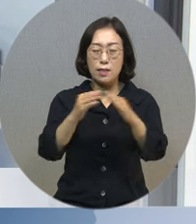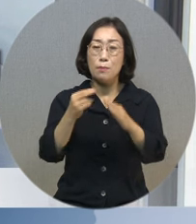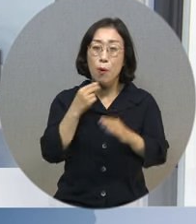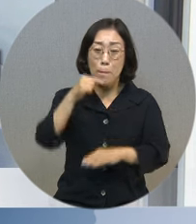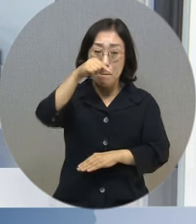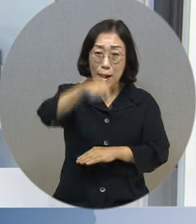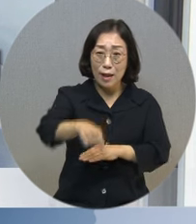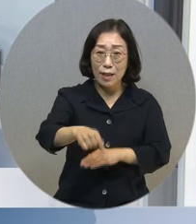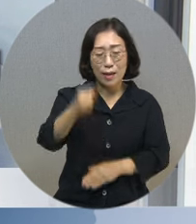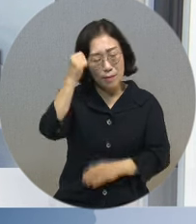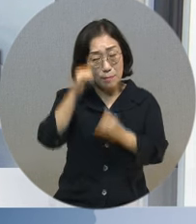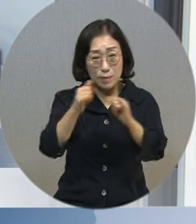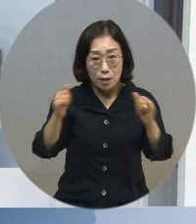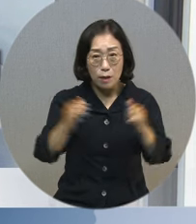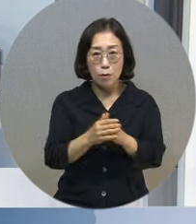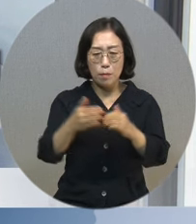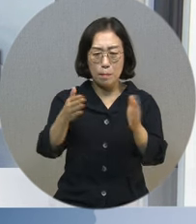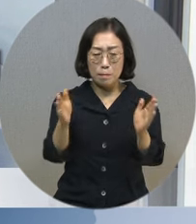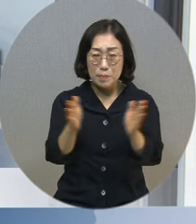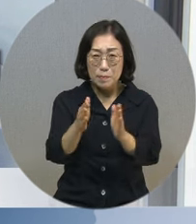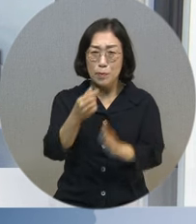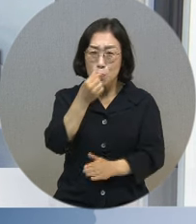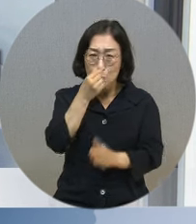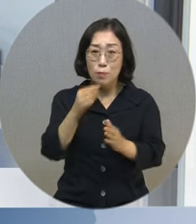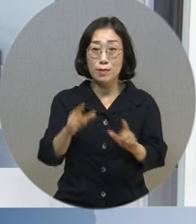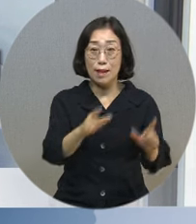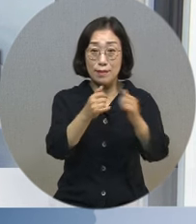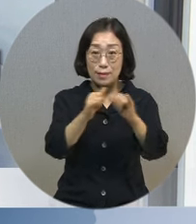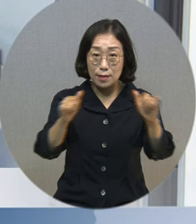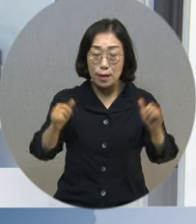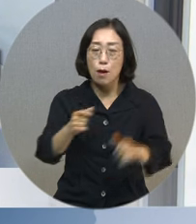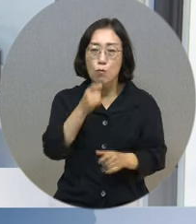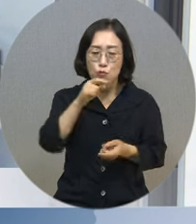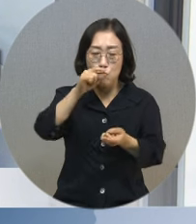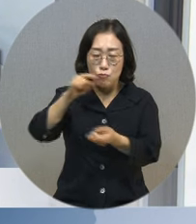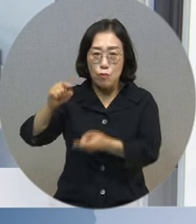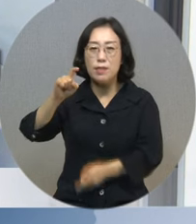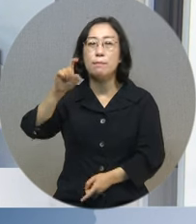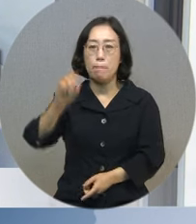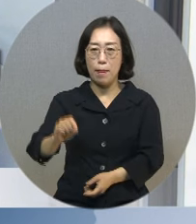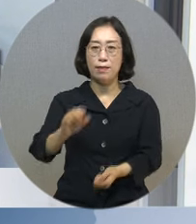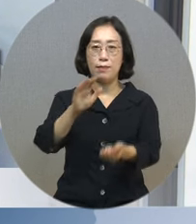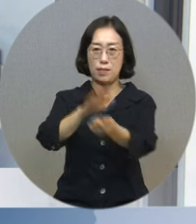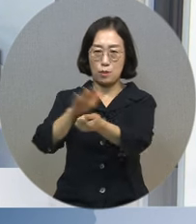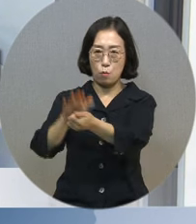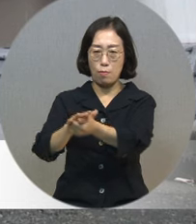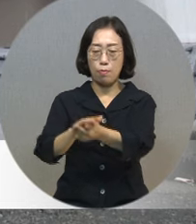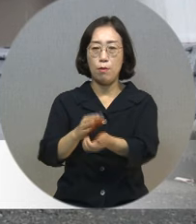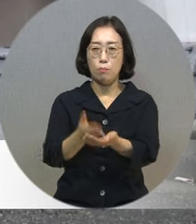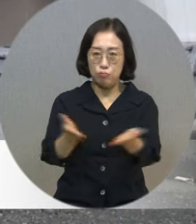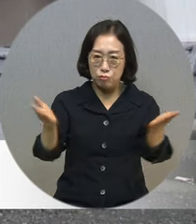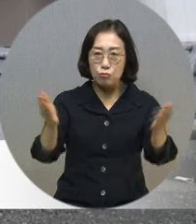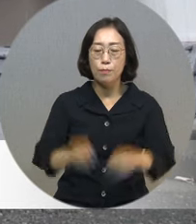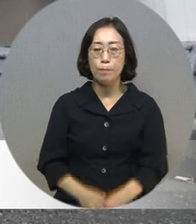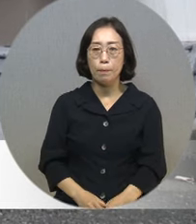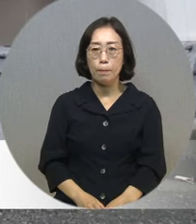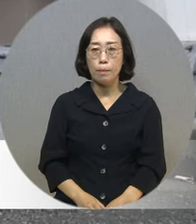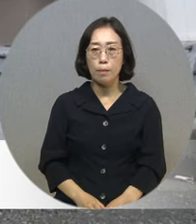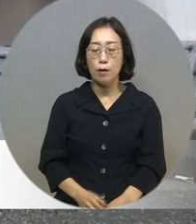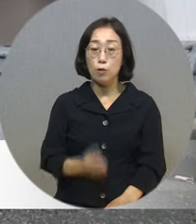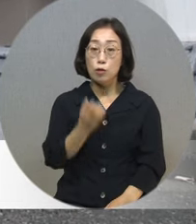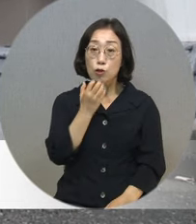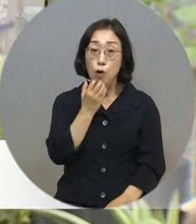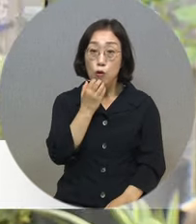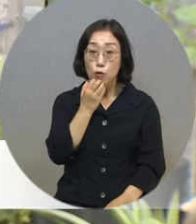쪽방촌 주민 등을 위해 병물 아리수 신마녀 병을 지원합니다 서울 아리수